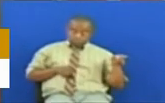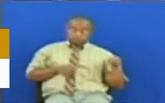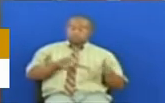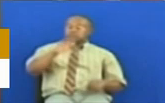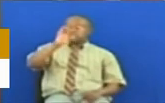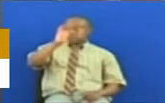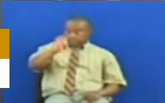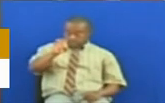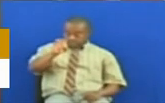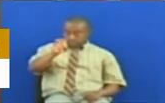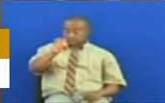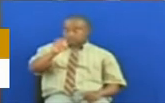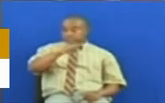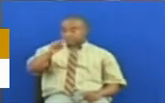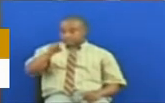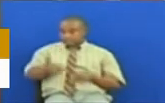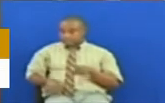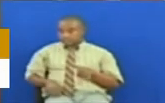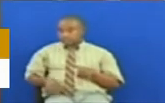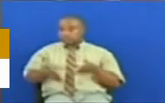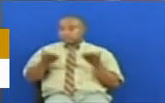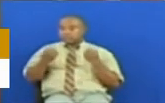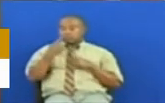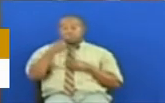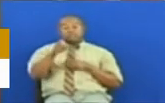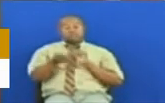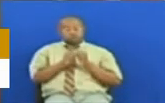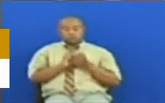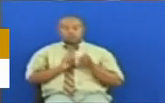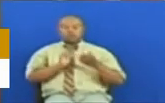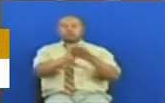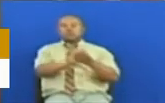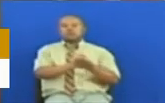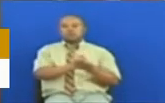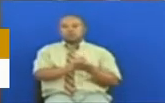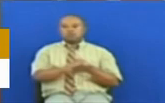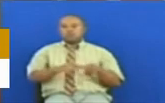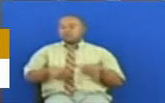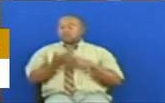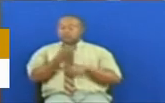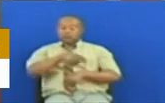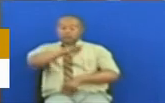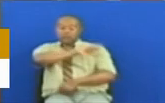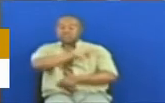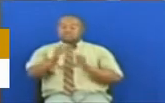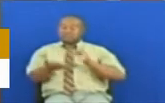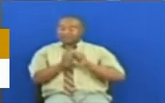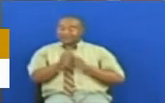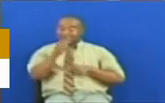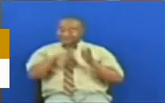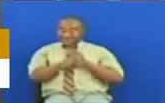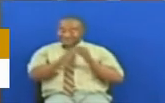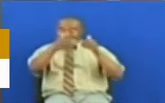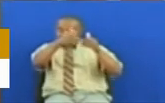zone, kwamba huko tunakwenda tunakutana kwamba ni swala la muungano. Lakini rasilimali ambazo zipo ndani ya mipaka